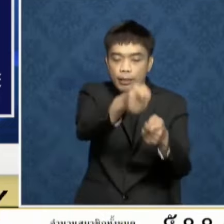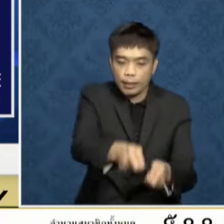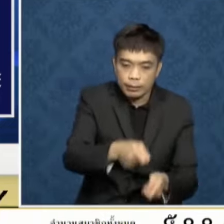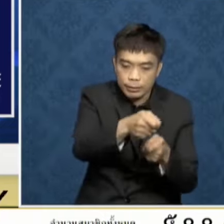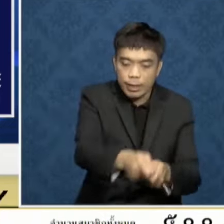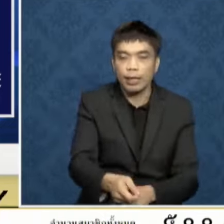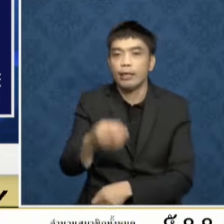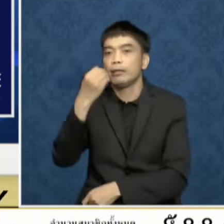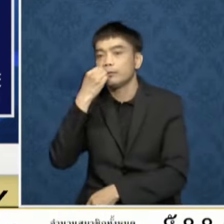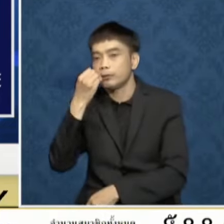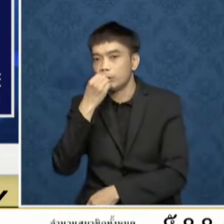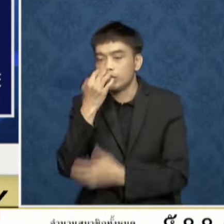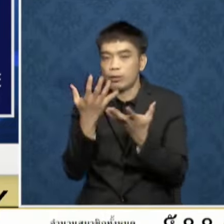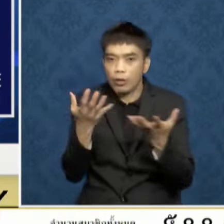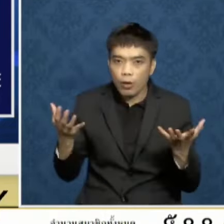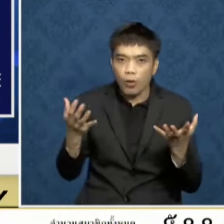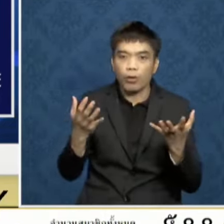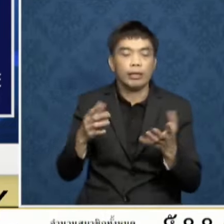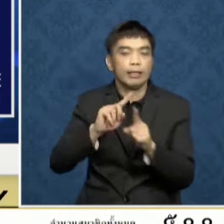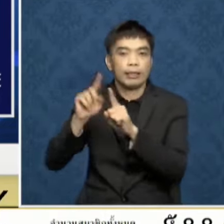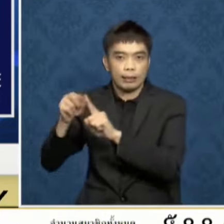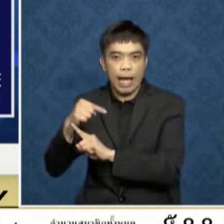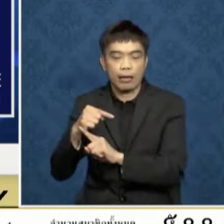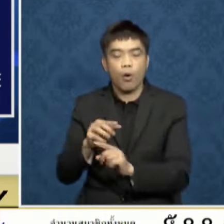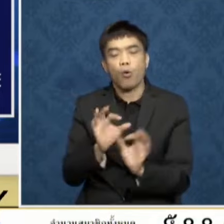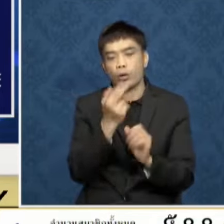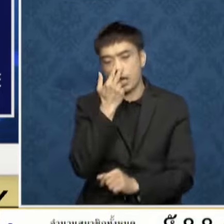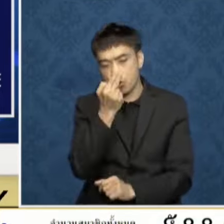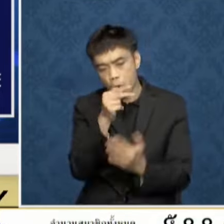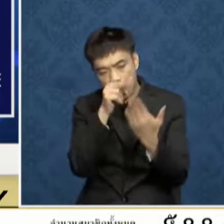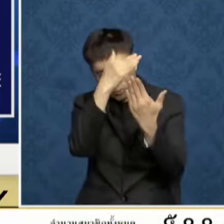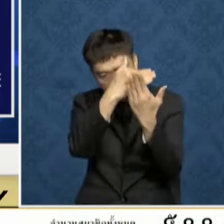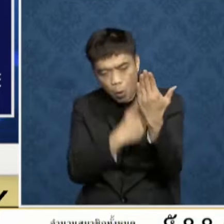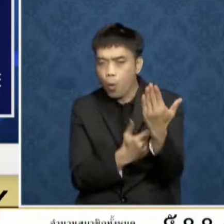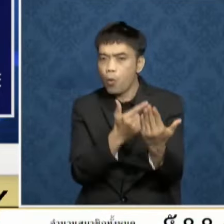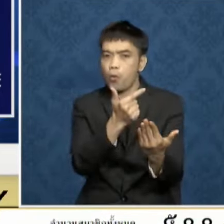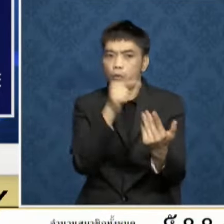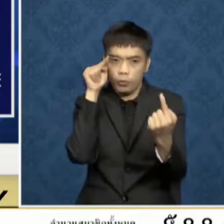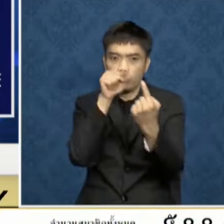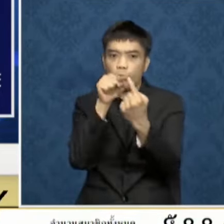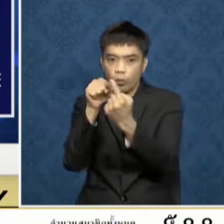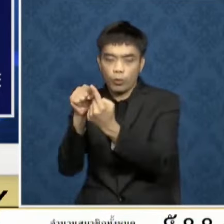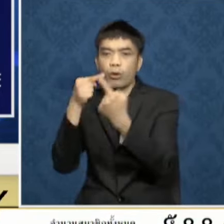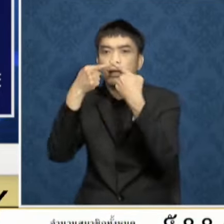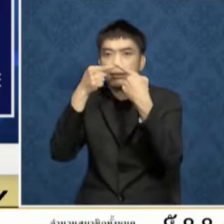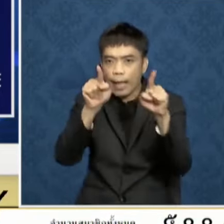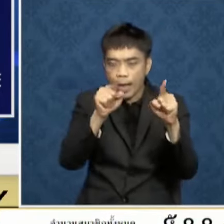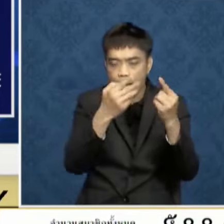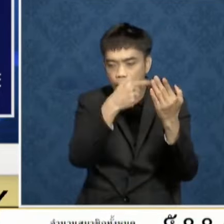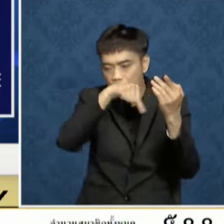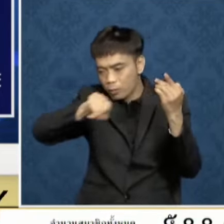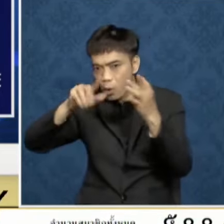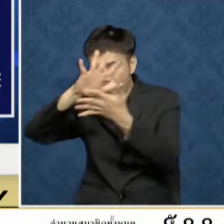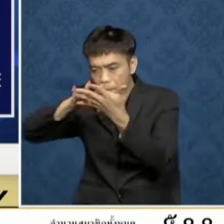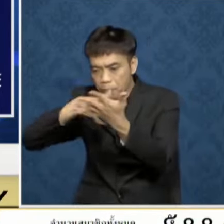อุตสาหกรรมชีวภาพซึ่งดูแล้วก็เหมือนจะมาถูกทางค่ะแต่มาดูแผนการพัฒนาทักษะแรงงานและงบประมาณการ